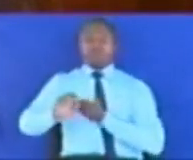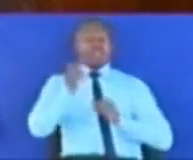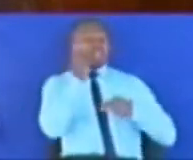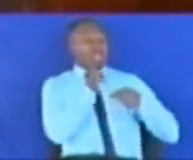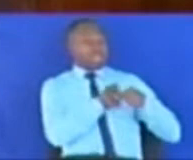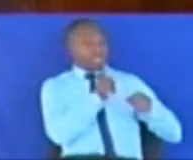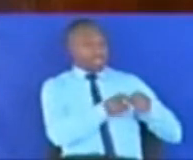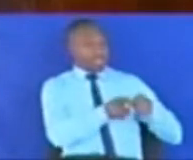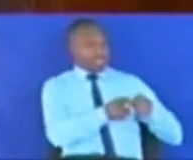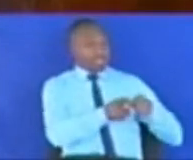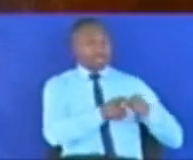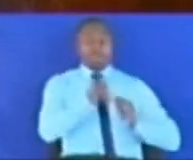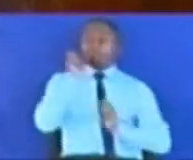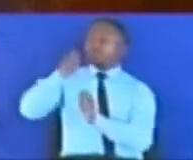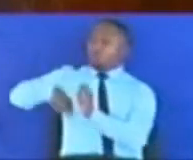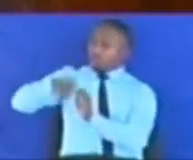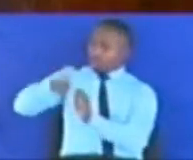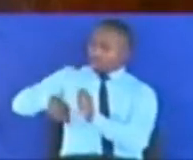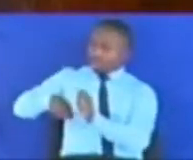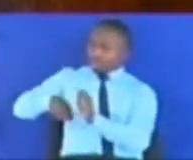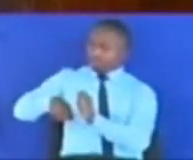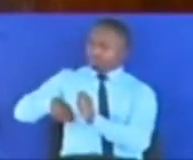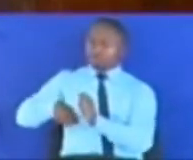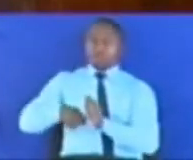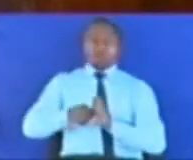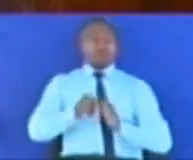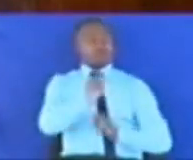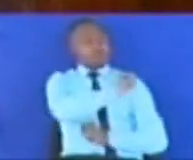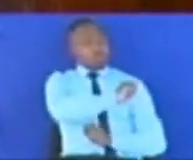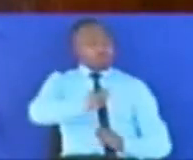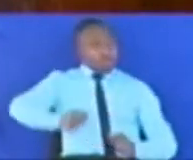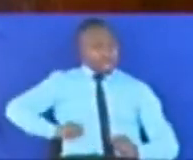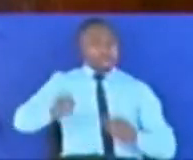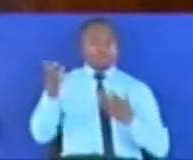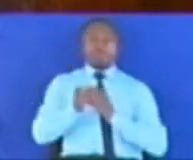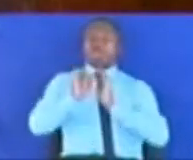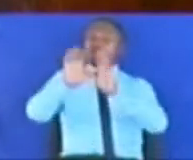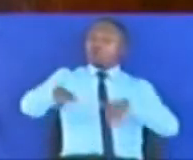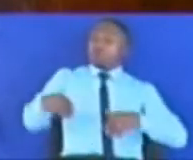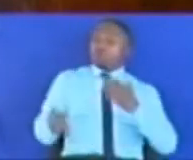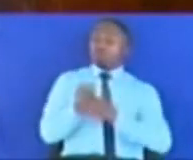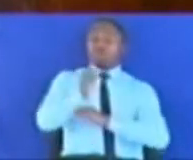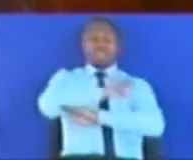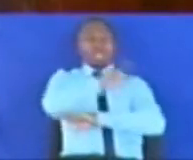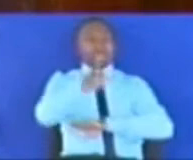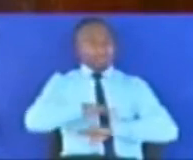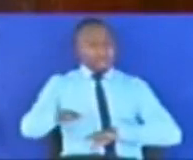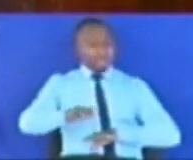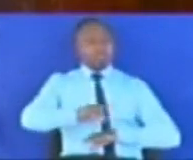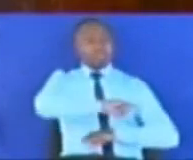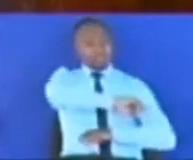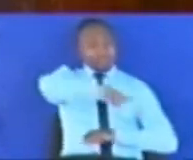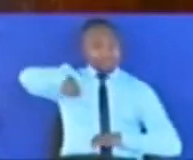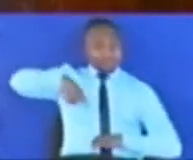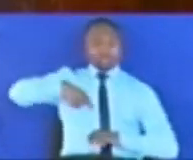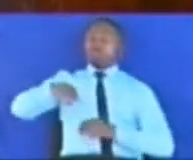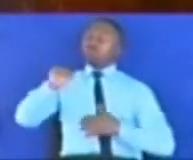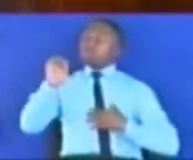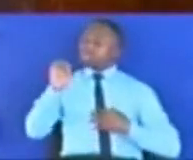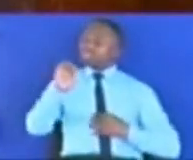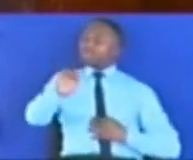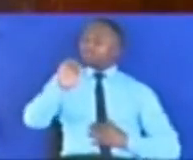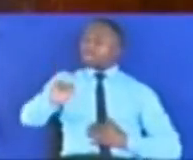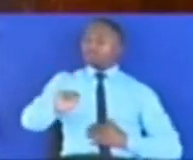Lindi, wabunge wa Mtwara, wabunge wa Ruvuma pamoja na wabunge kutoka Zanzibar. Sisi ndio wasafiri wakuu